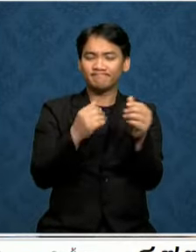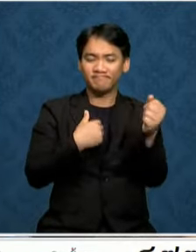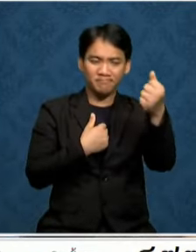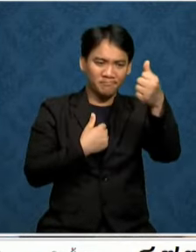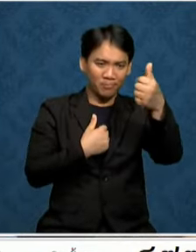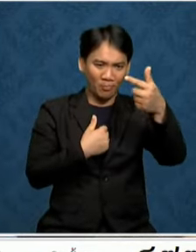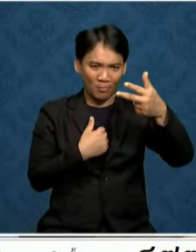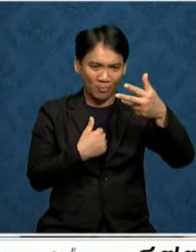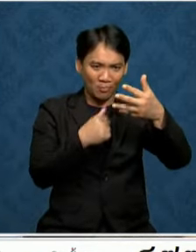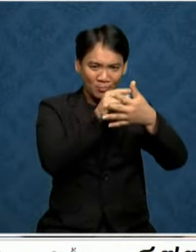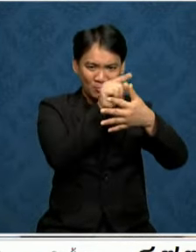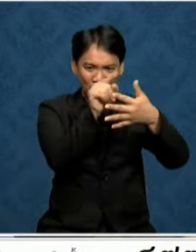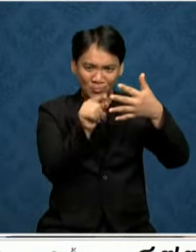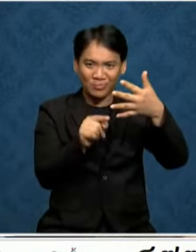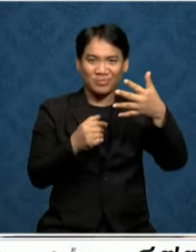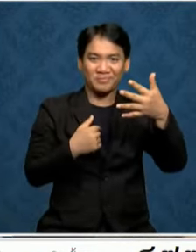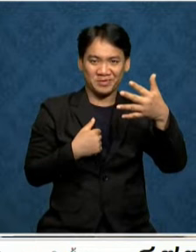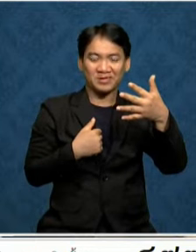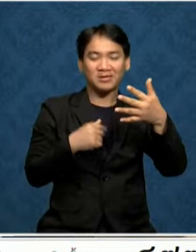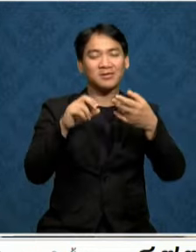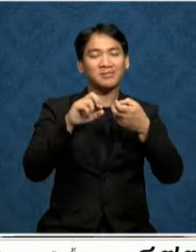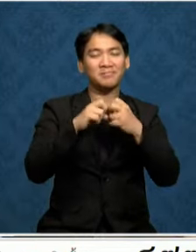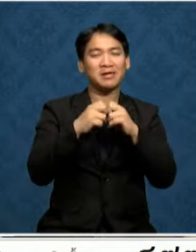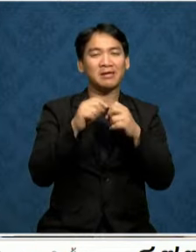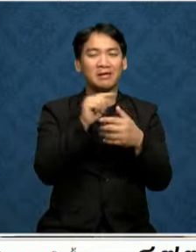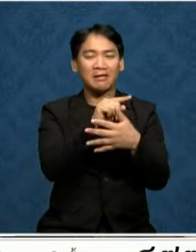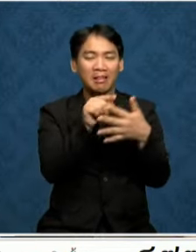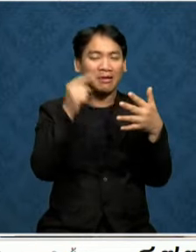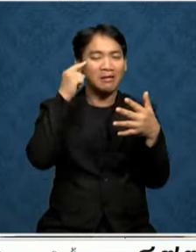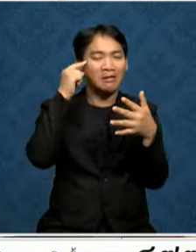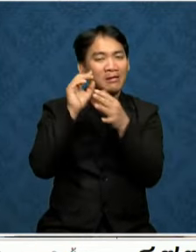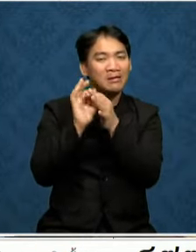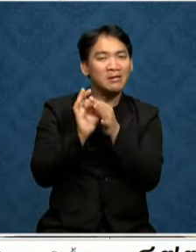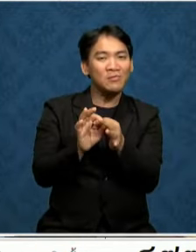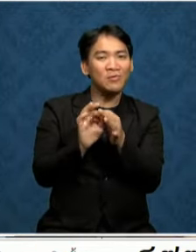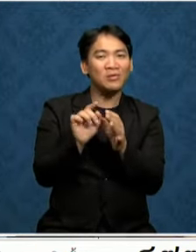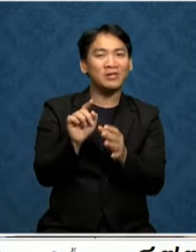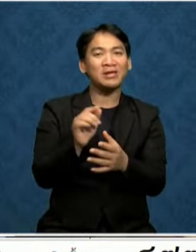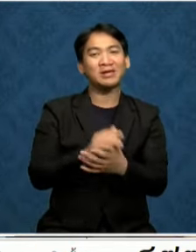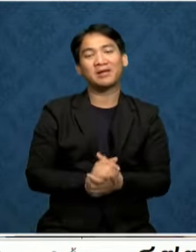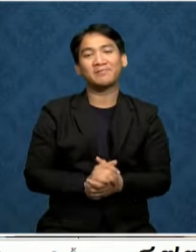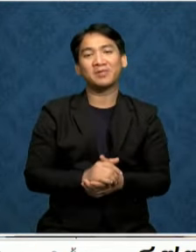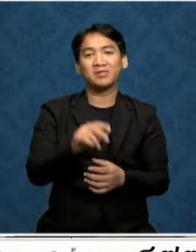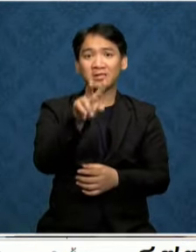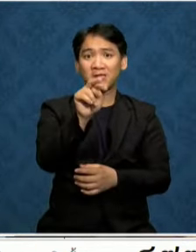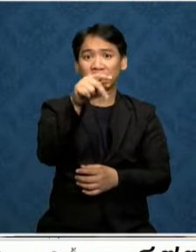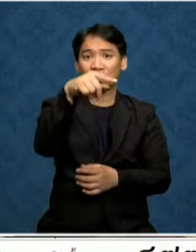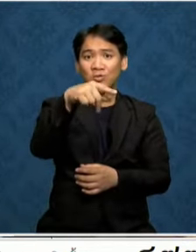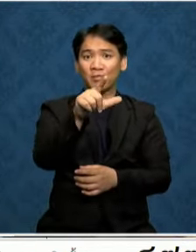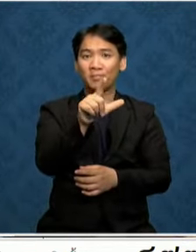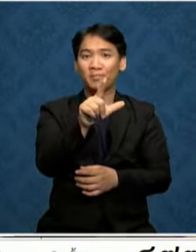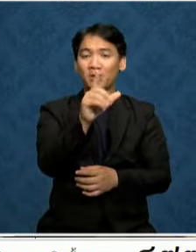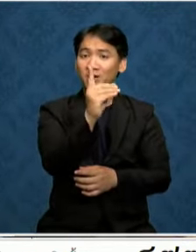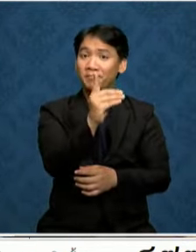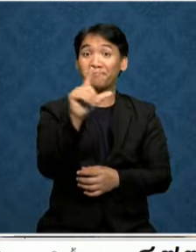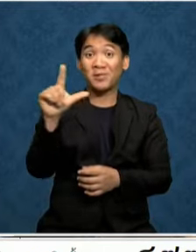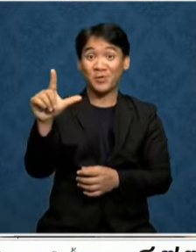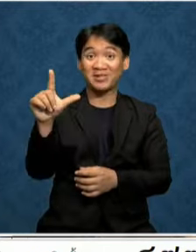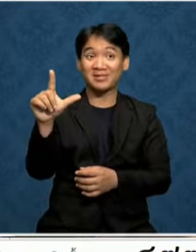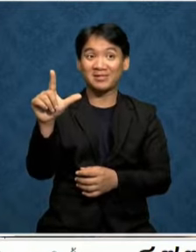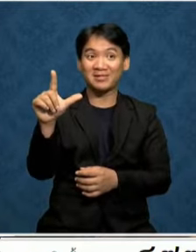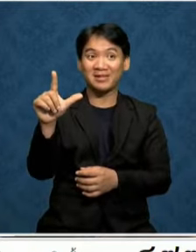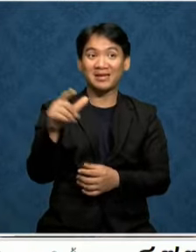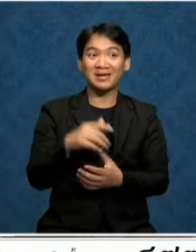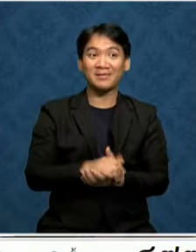ควบคุมต่างๆถ้าปลดล็อกไปอย่างเพื่อนสมาชิกนะครับท่านนพดลขออนุญาตเอ่ยนามไม่เสียหายนะครับที่บอกว่าเป็น